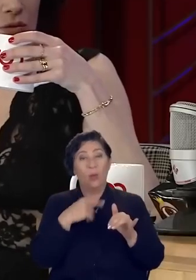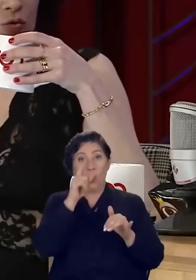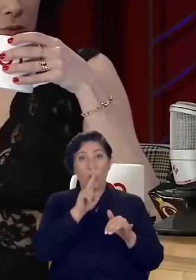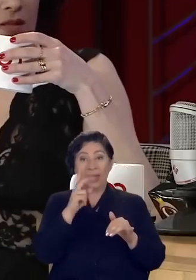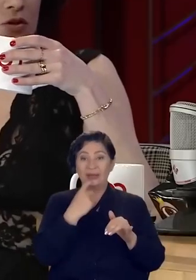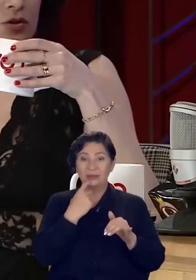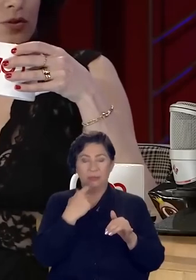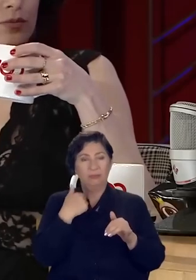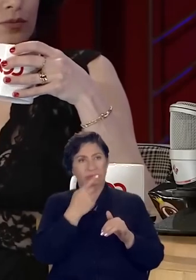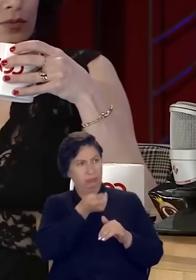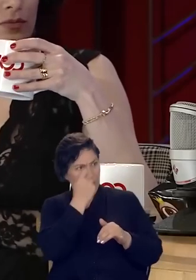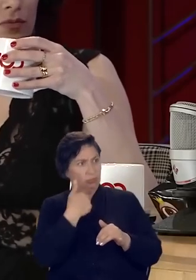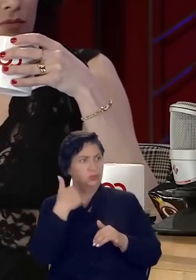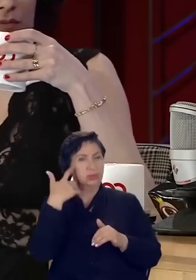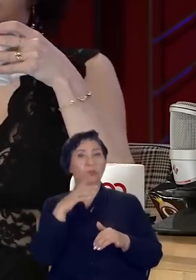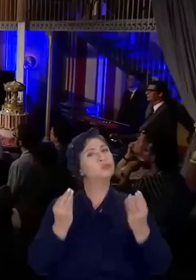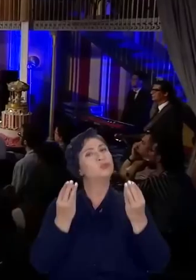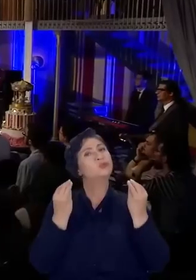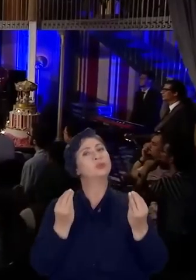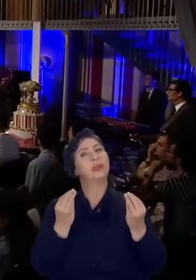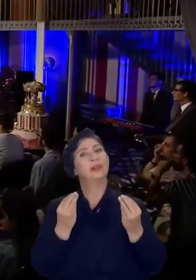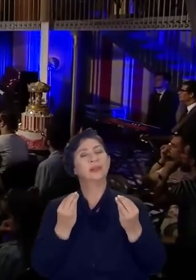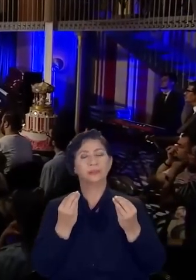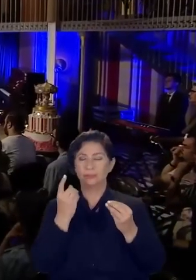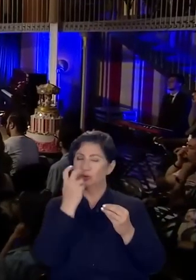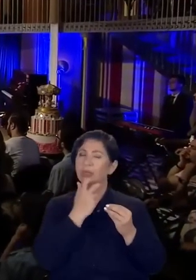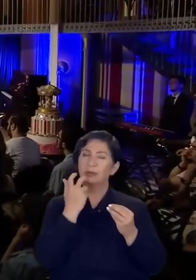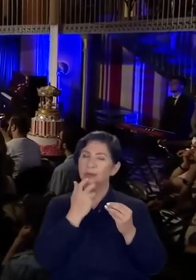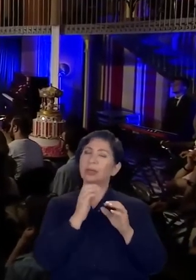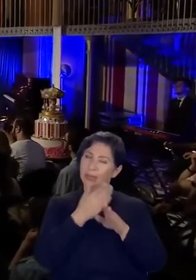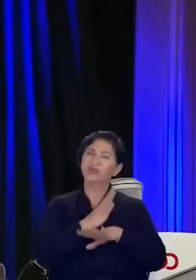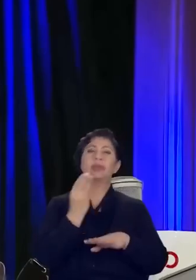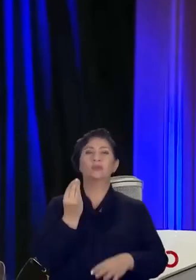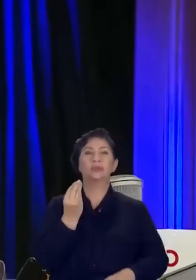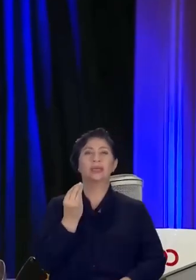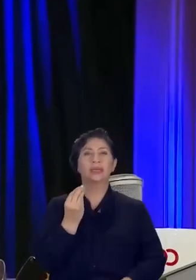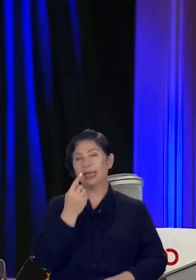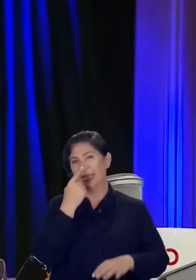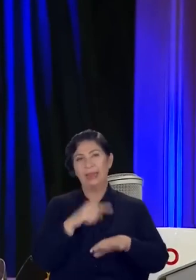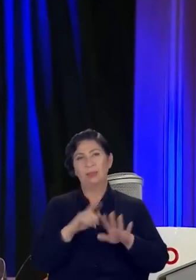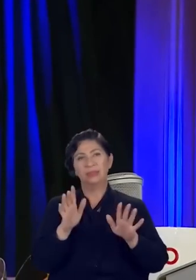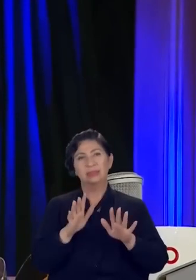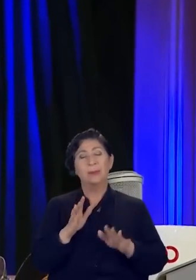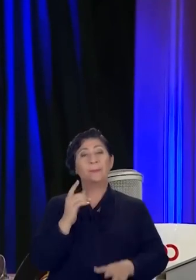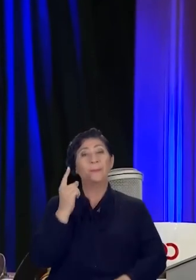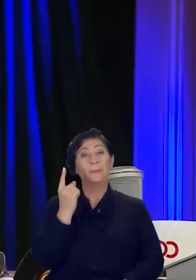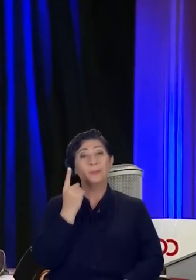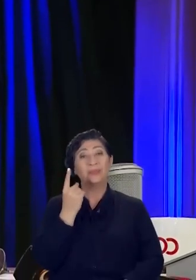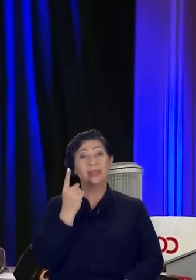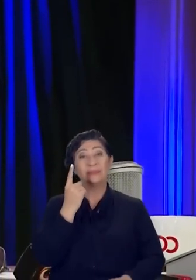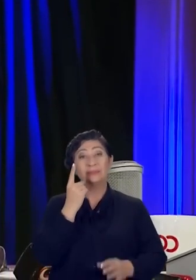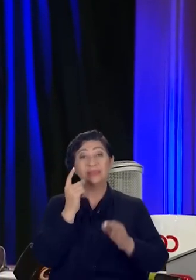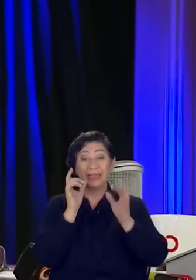yaşında yazdığını duyduğumda ben de şaşırmıştım. Peki bu klibe devam. Çok güzel bir klip. Çok güzel hakikaten. İnanılmaz. Bir de bir